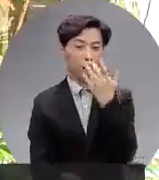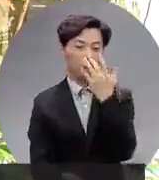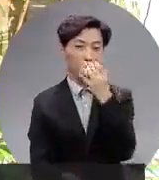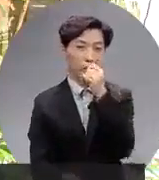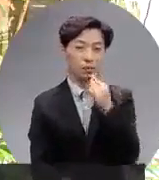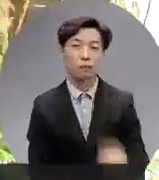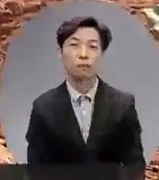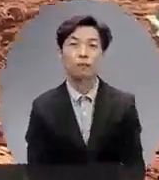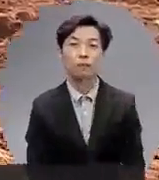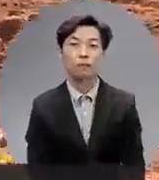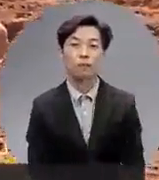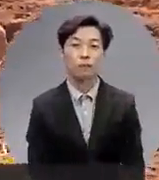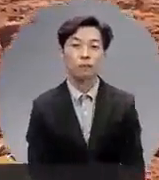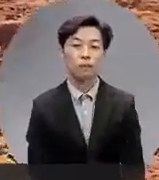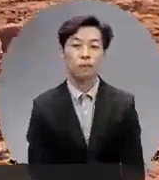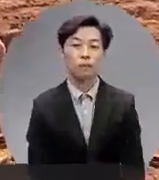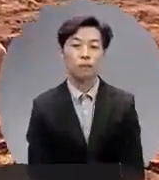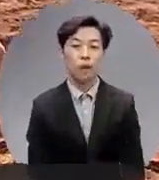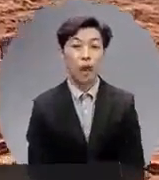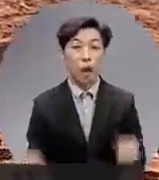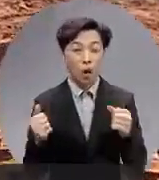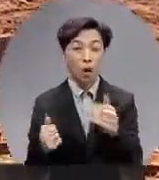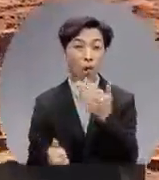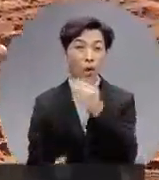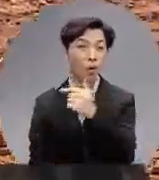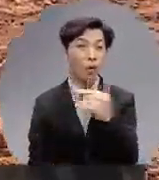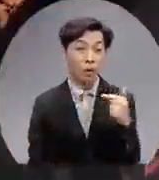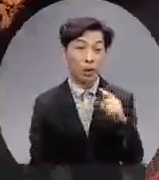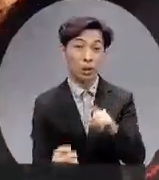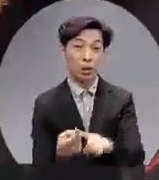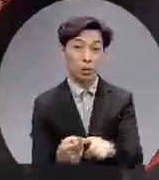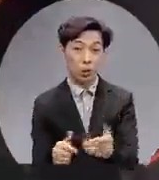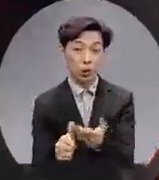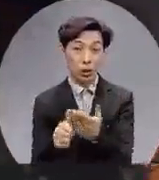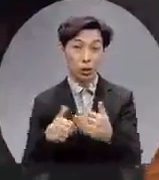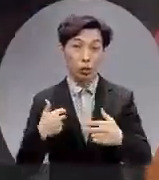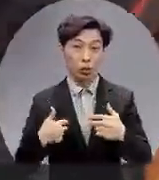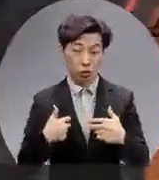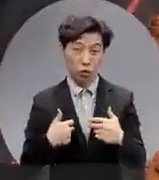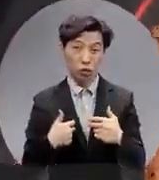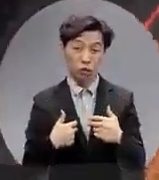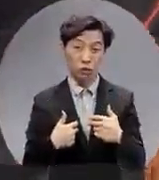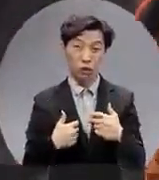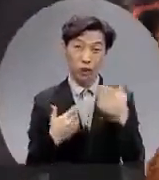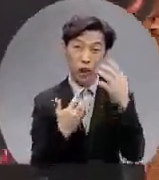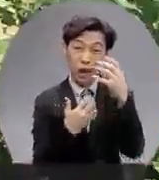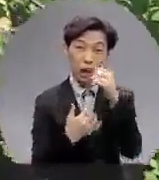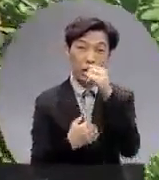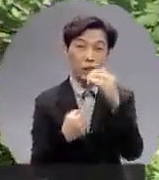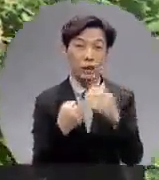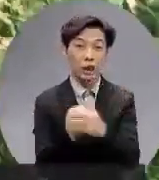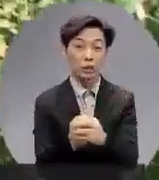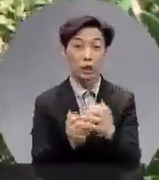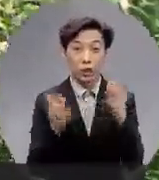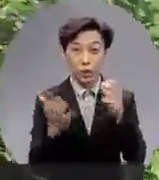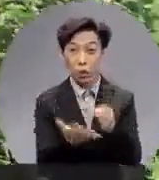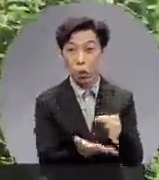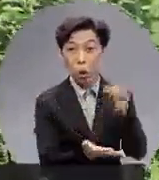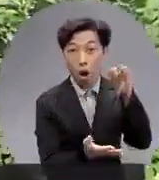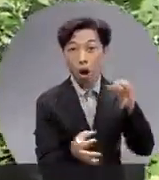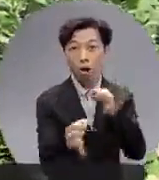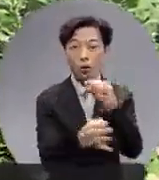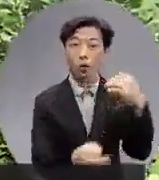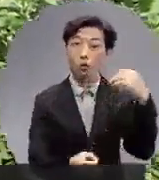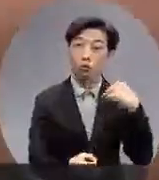되니까. 건강한 먹을거리는 물론 키우는 재미에 채소 가격 상승에 따른 경제적 부담까지 덜 수